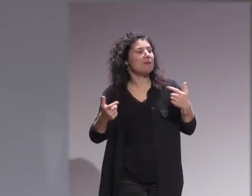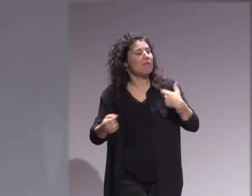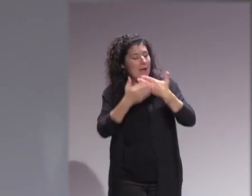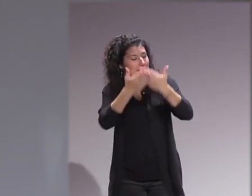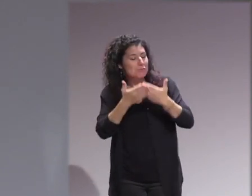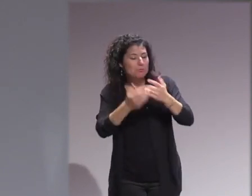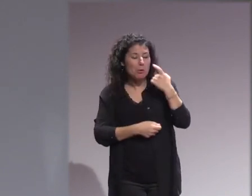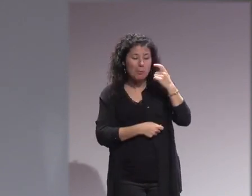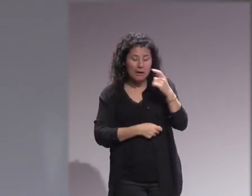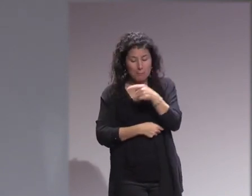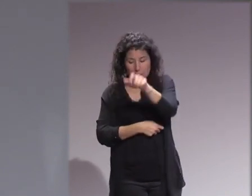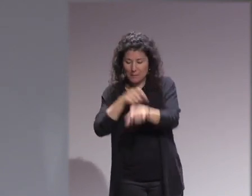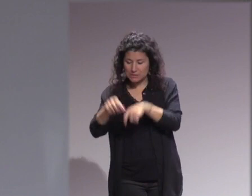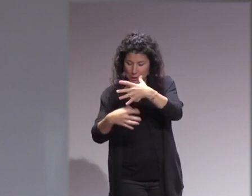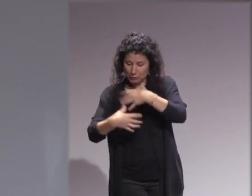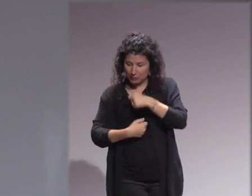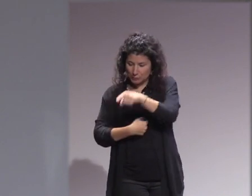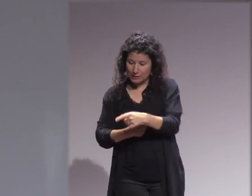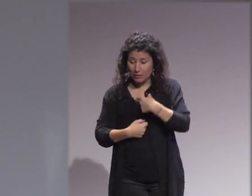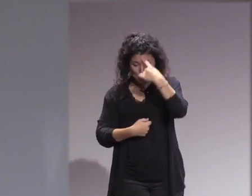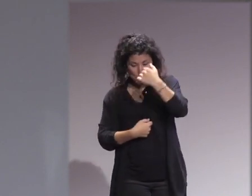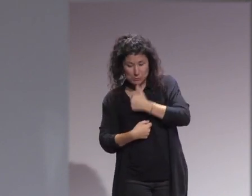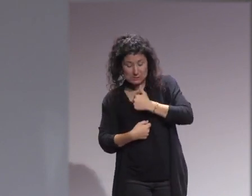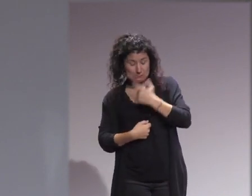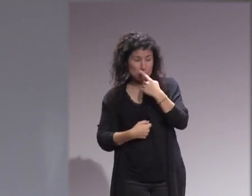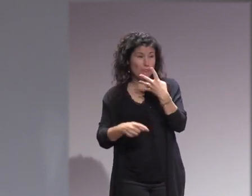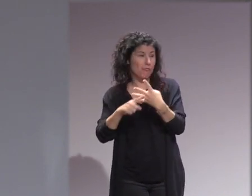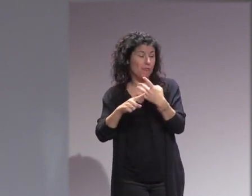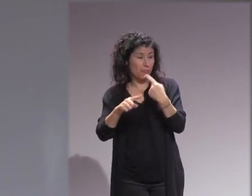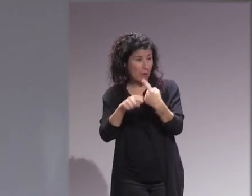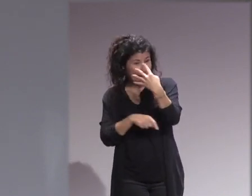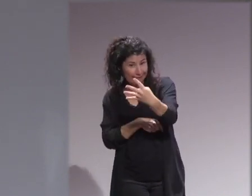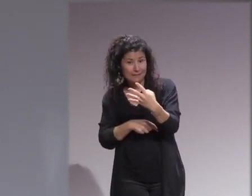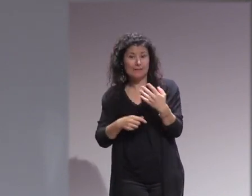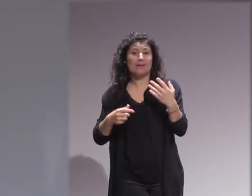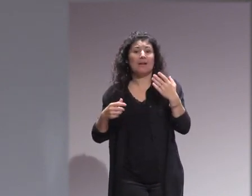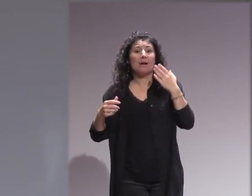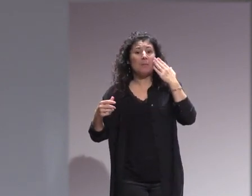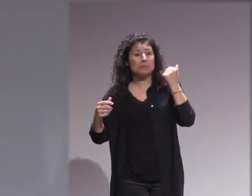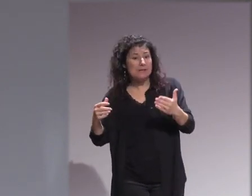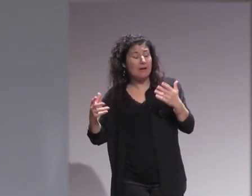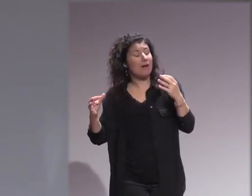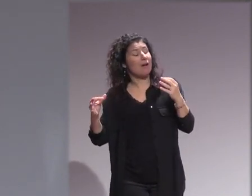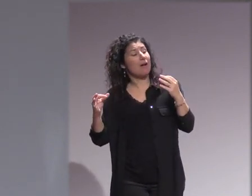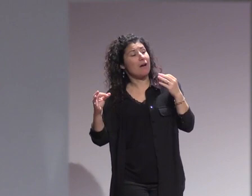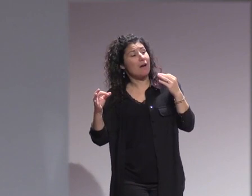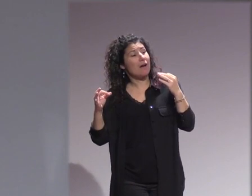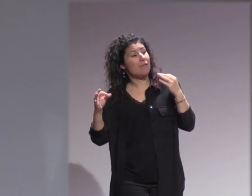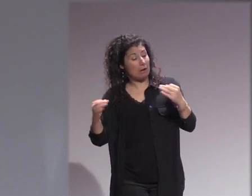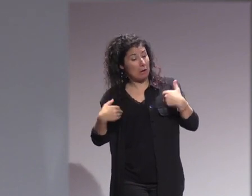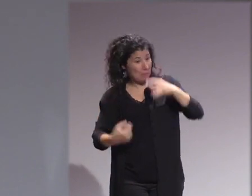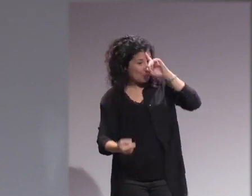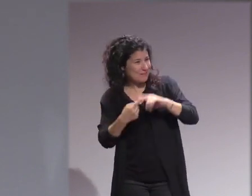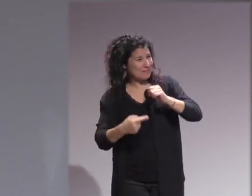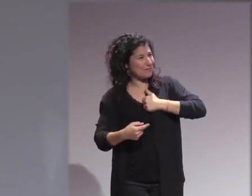ont 4 à 7 fois plus de chances de commettre des suicides. Et donc pour moi, l'enjeu aussi de parler de ce que c'est qu'être une